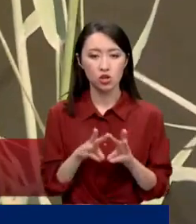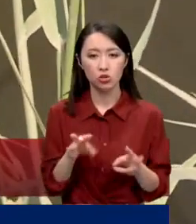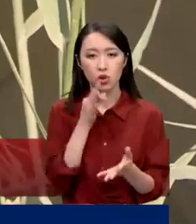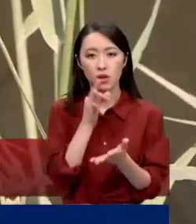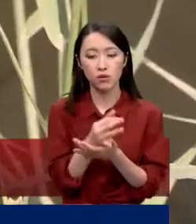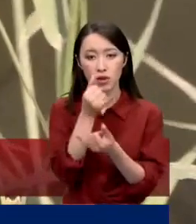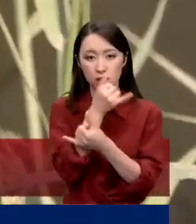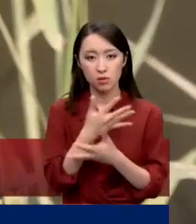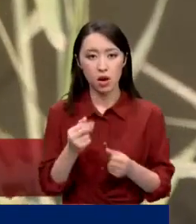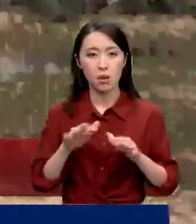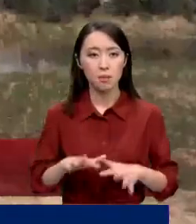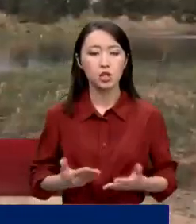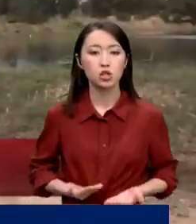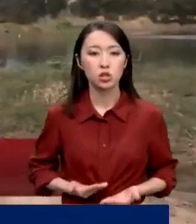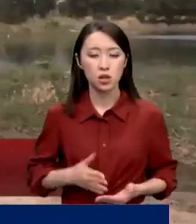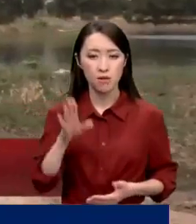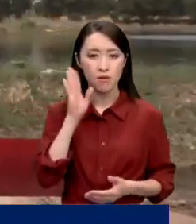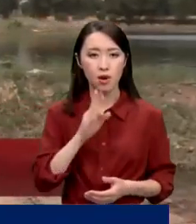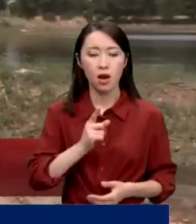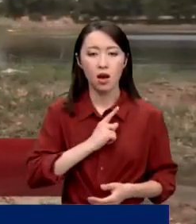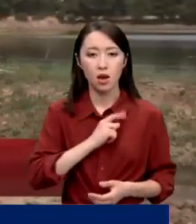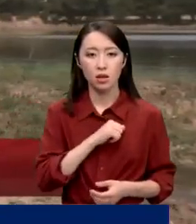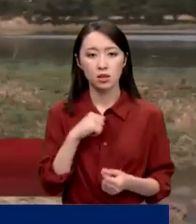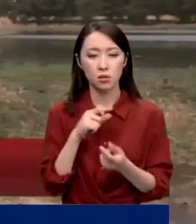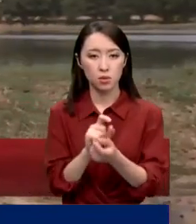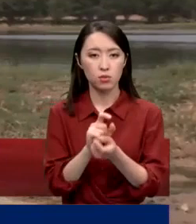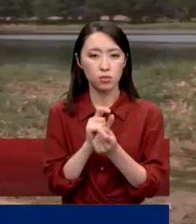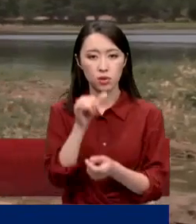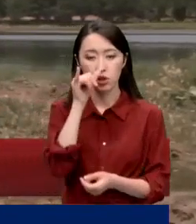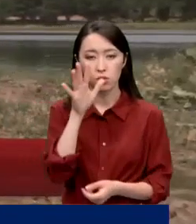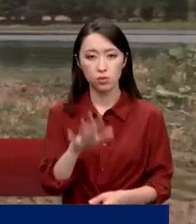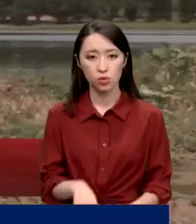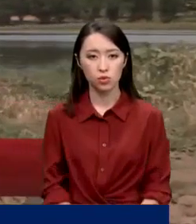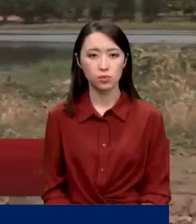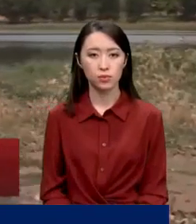смогли. А местные жители справиться в одиночку с такой проблемой не могут.